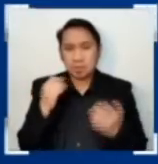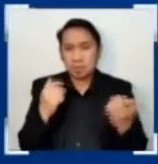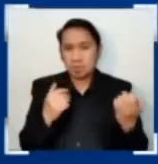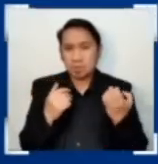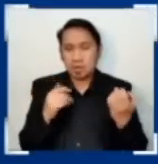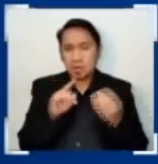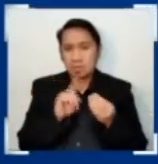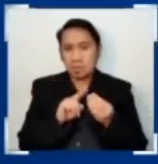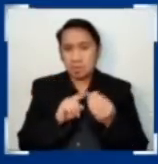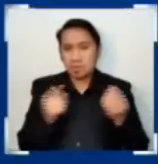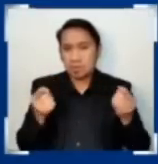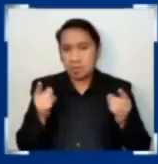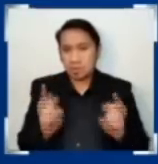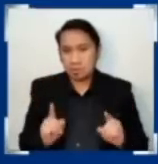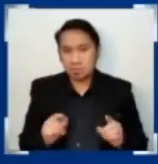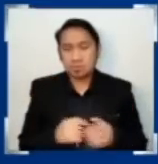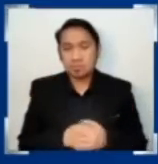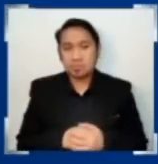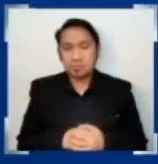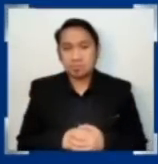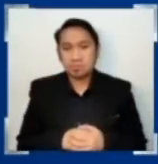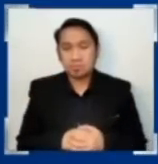at simpatya para sa mga pasahero.